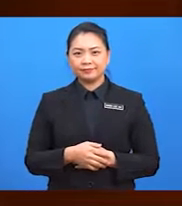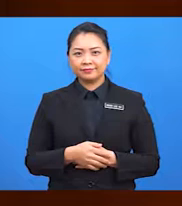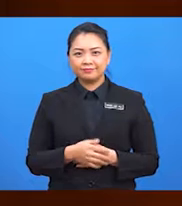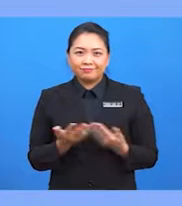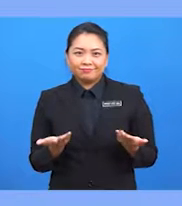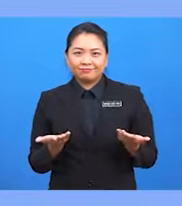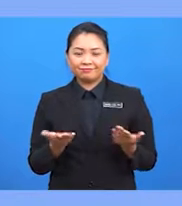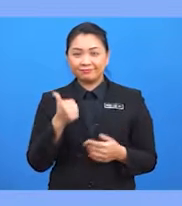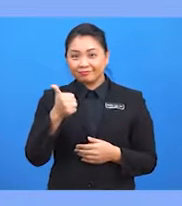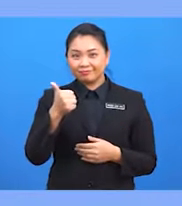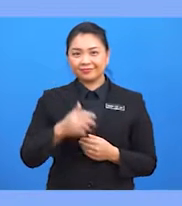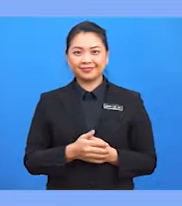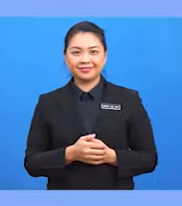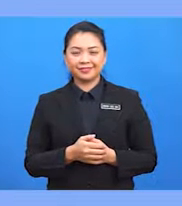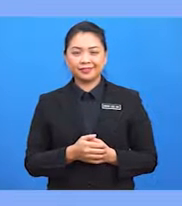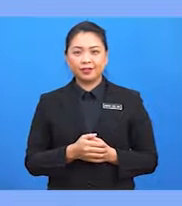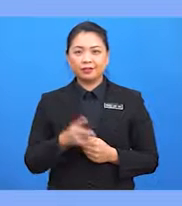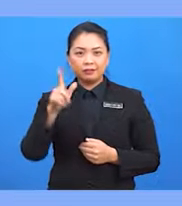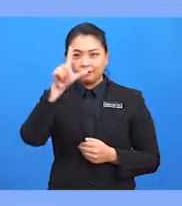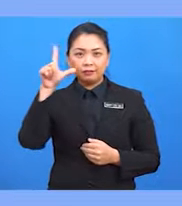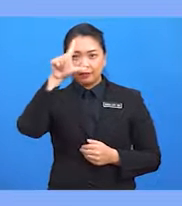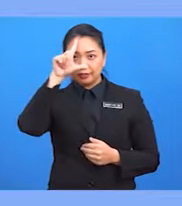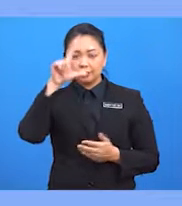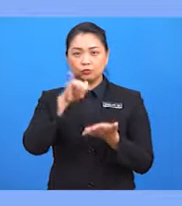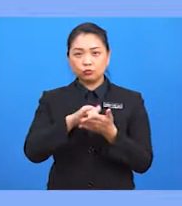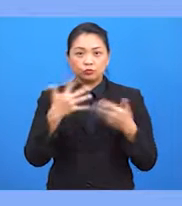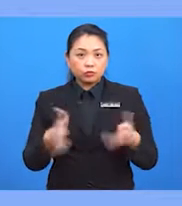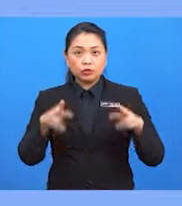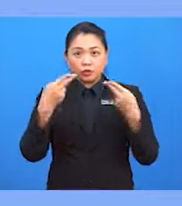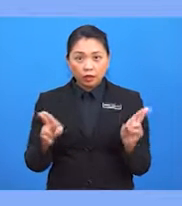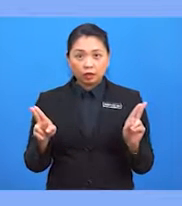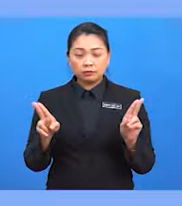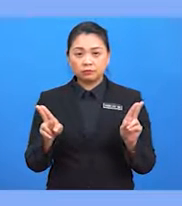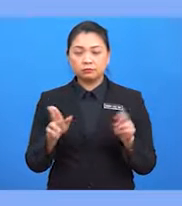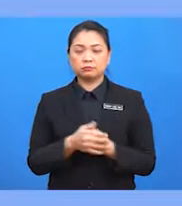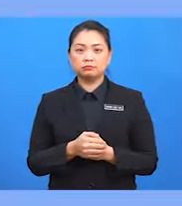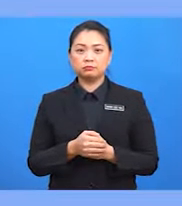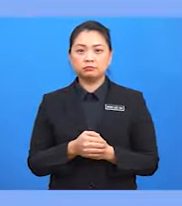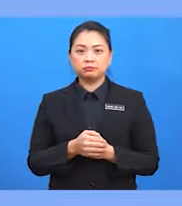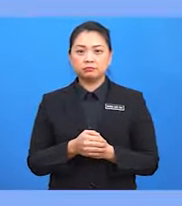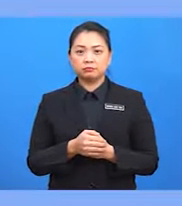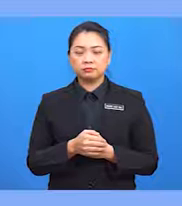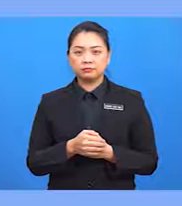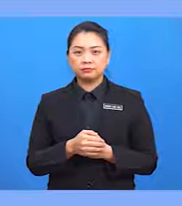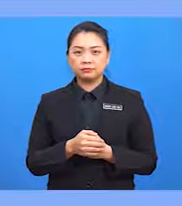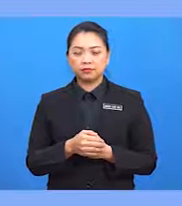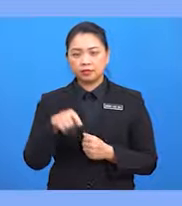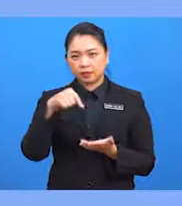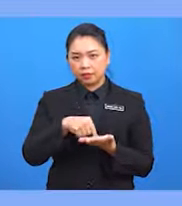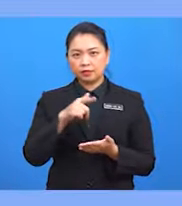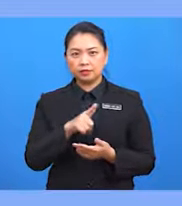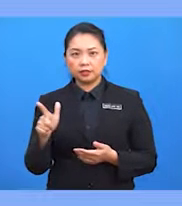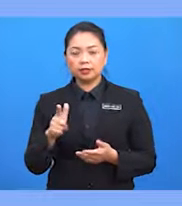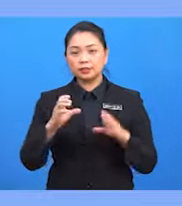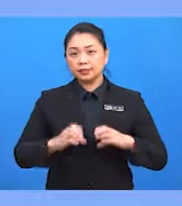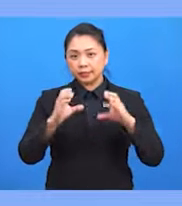Wow, imej lelaki di kiri Joseph telah dikeluarkan tanpa kesan yang nyata. Rasanya ini mungkin cara